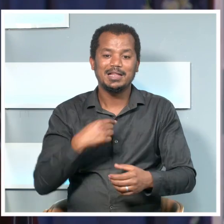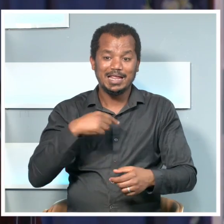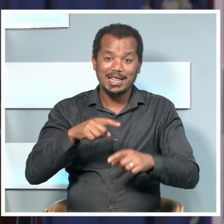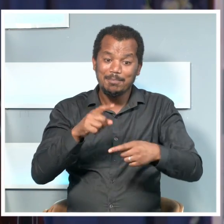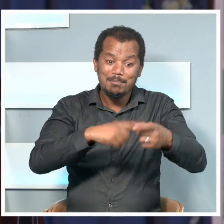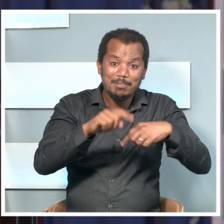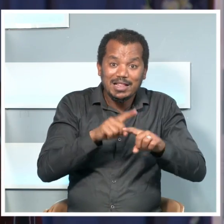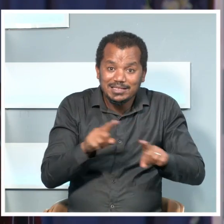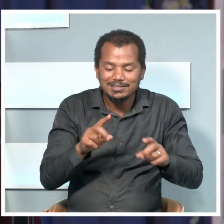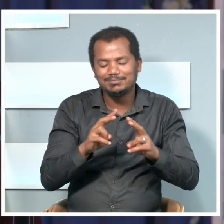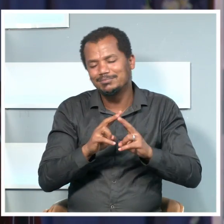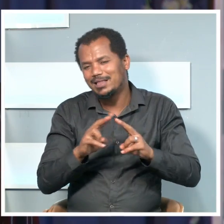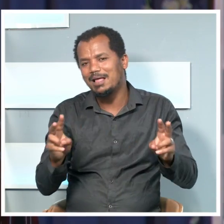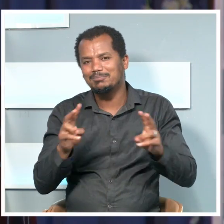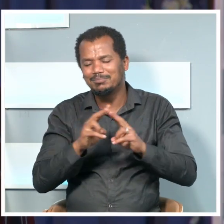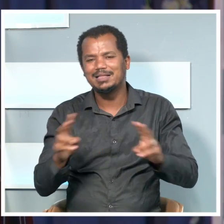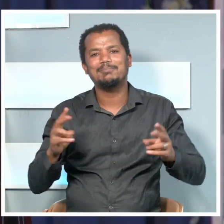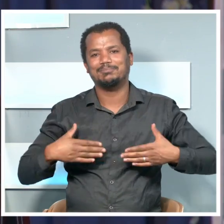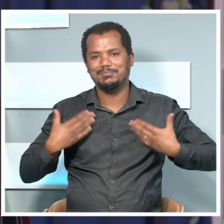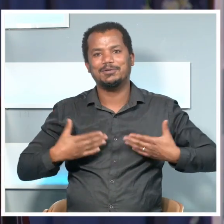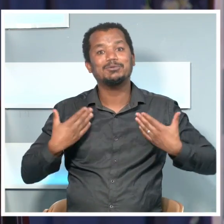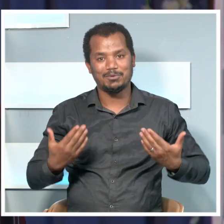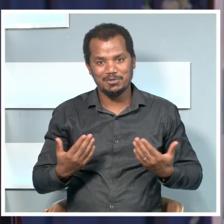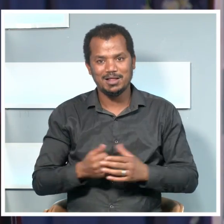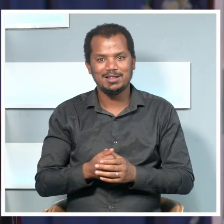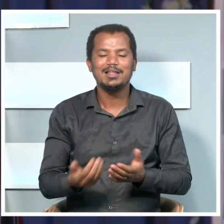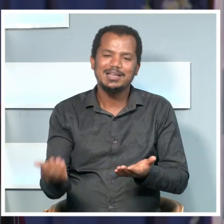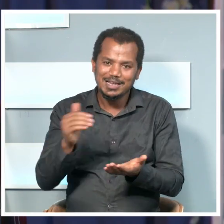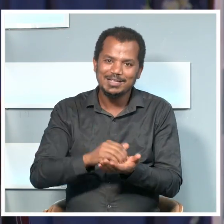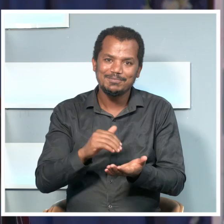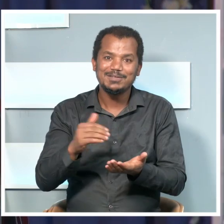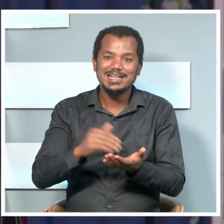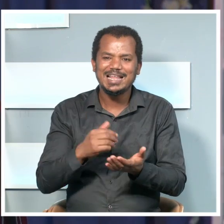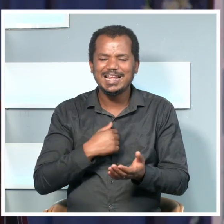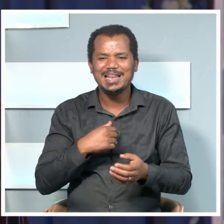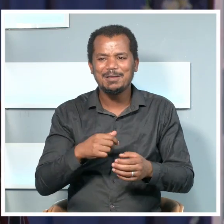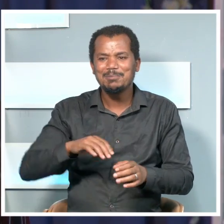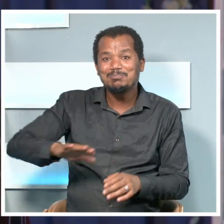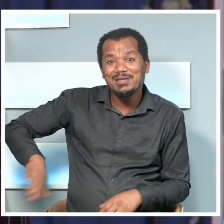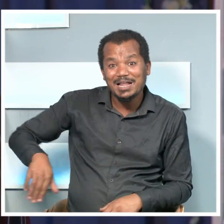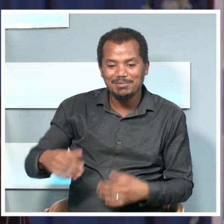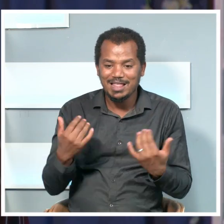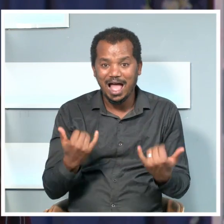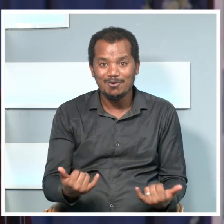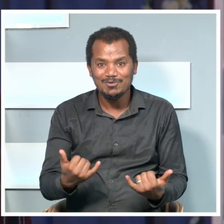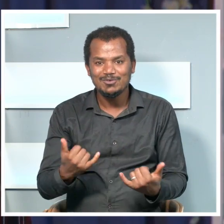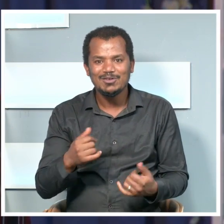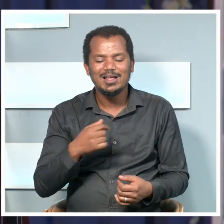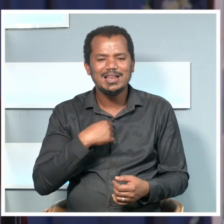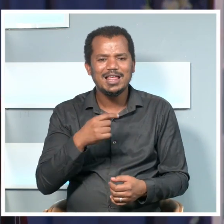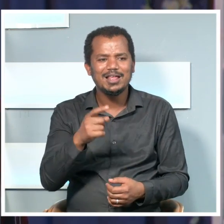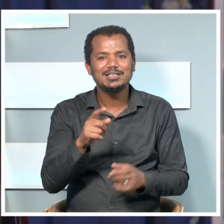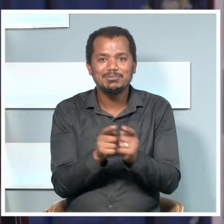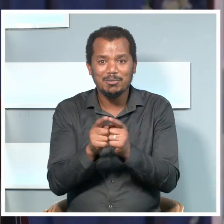በመምጣቴ ግን እጅግ ደስ ብሎኛል። ደግሞም ሊቀርብኝ እንደነበረ ደግሞ አሁን ከታደምኩ